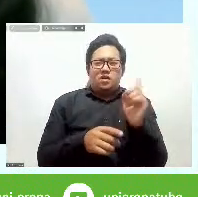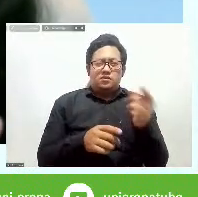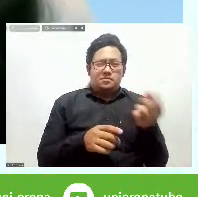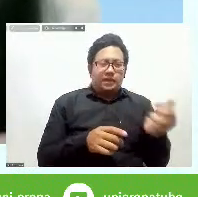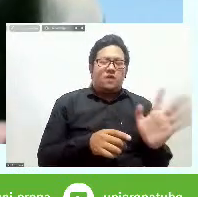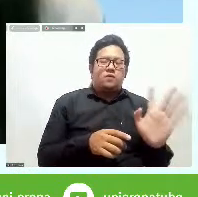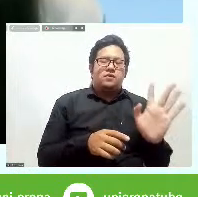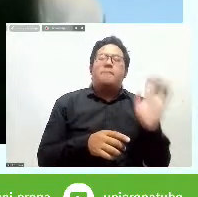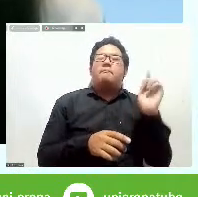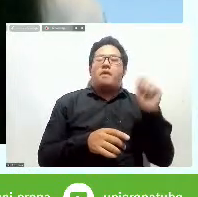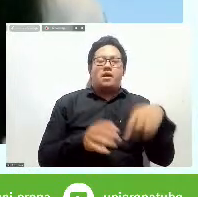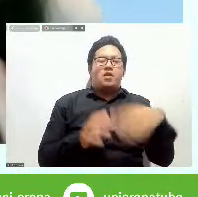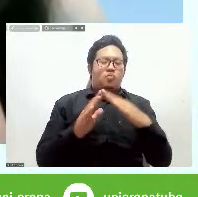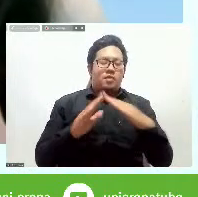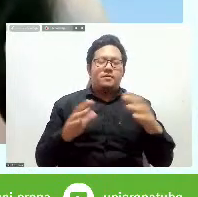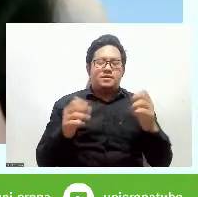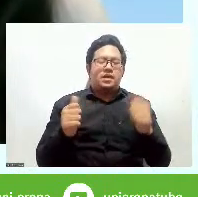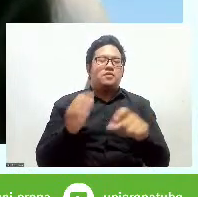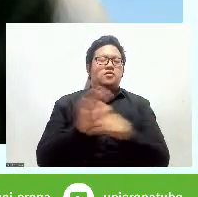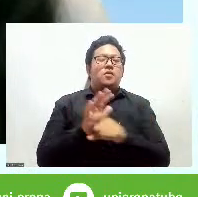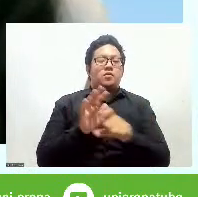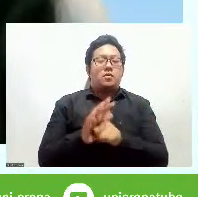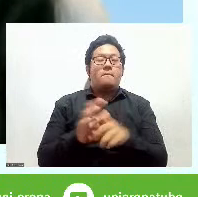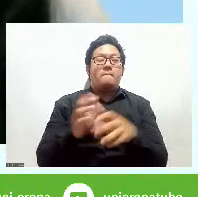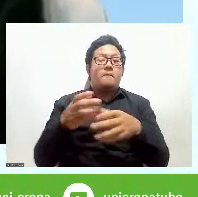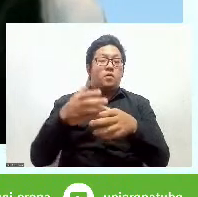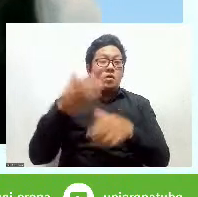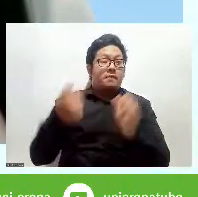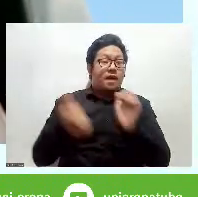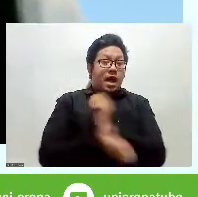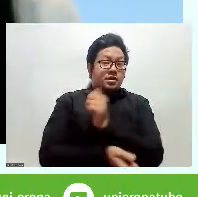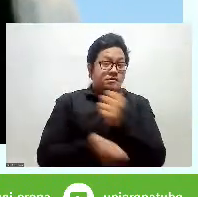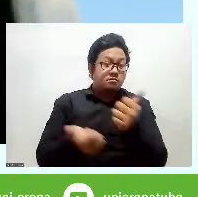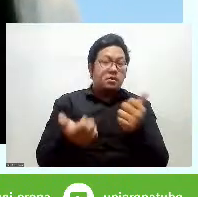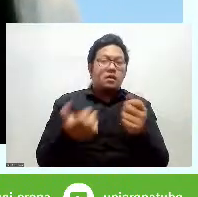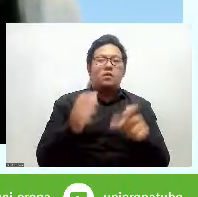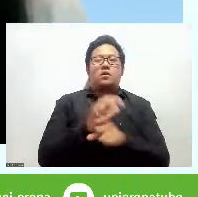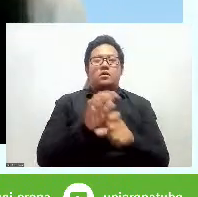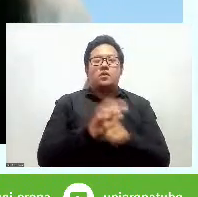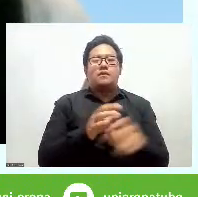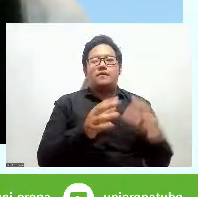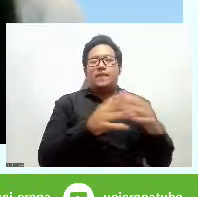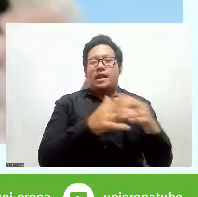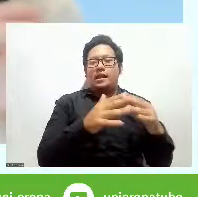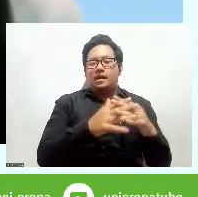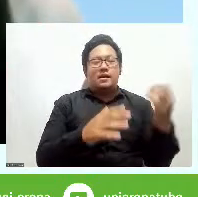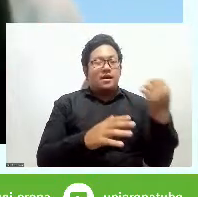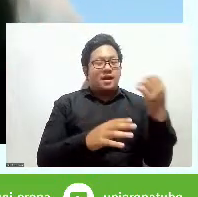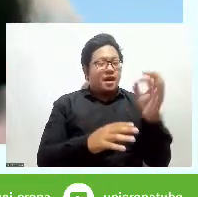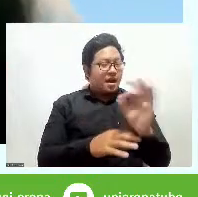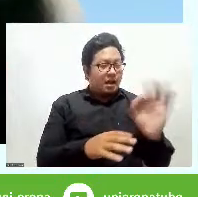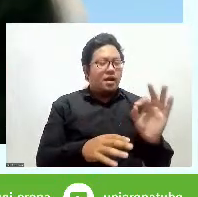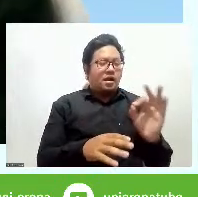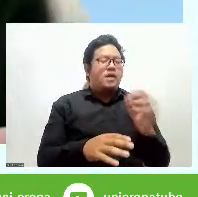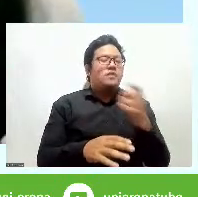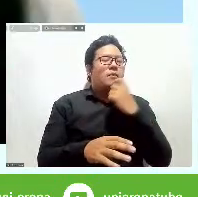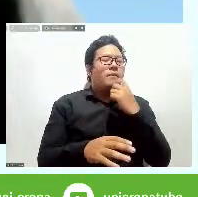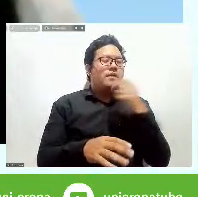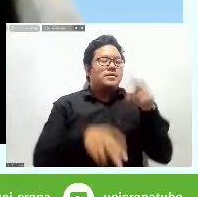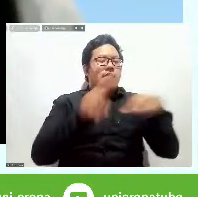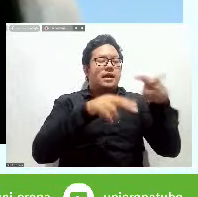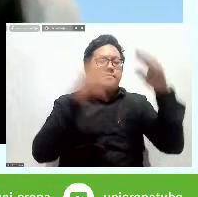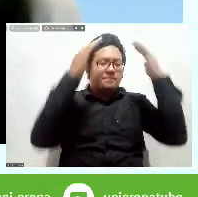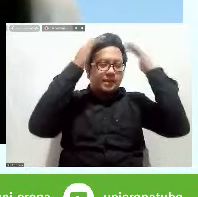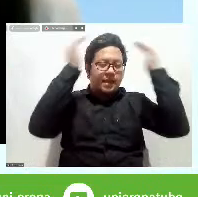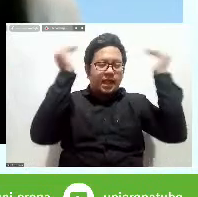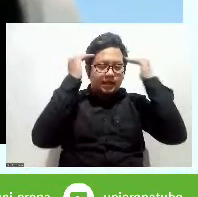mungkin media tanam kalau temen-temen punya bisa beli itu Banyak coba cari di toko kiper kalian tukang kebun atau